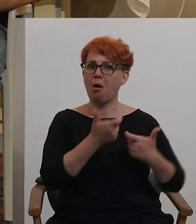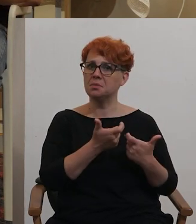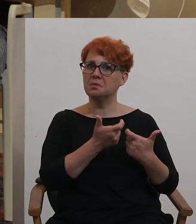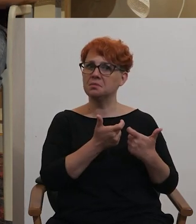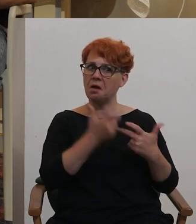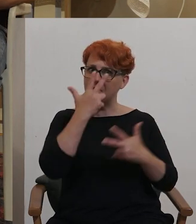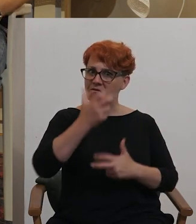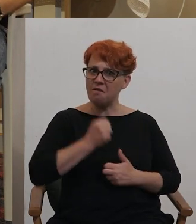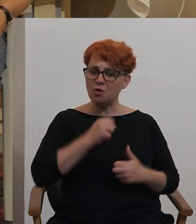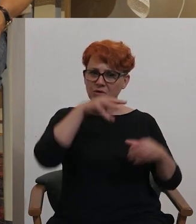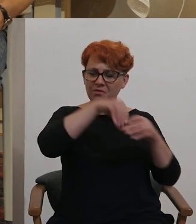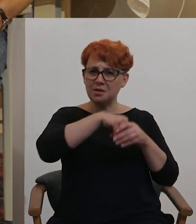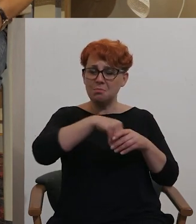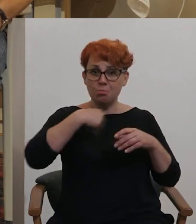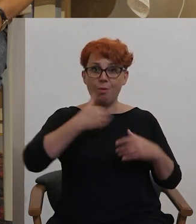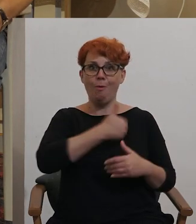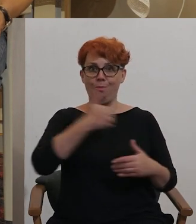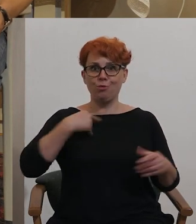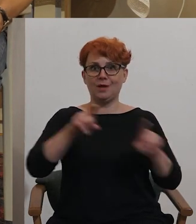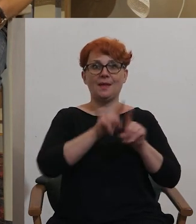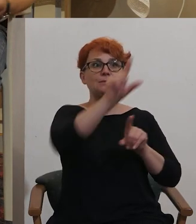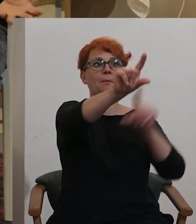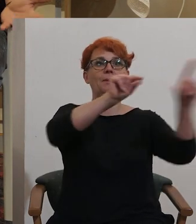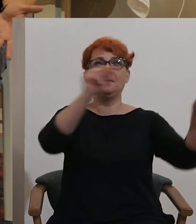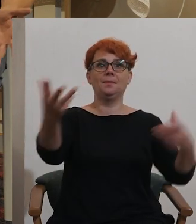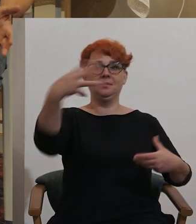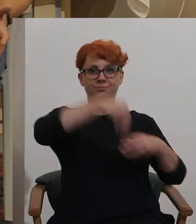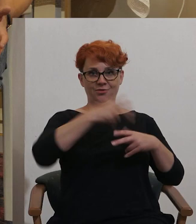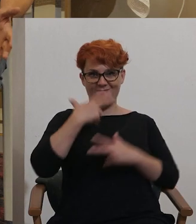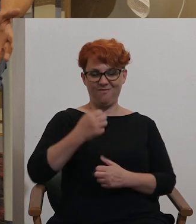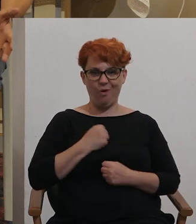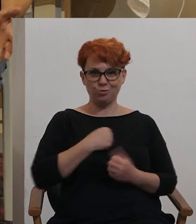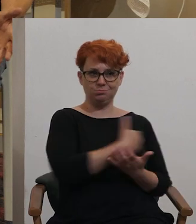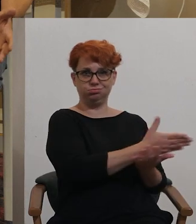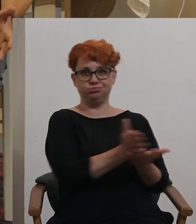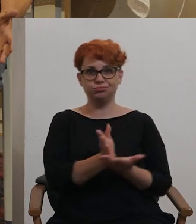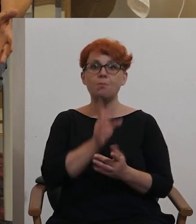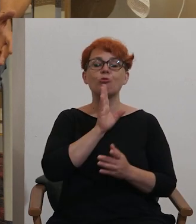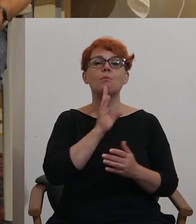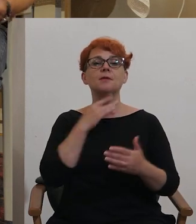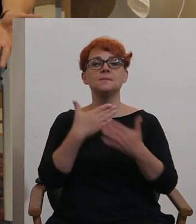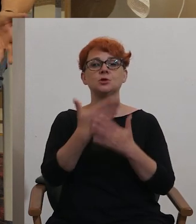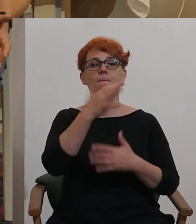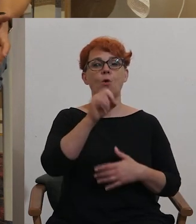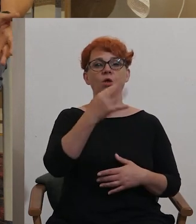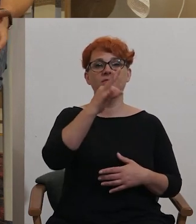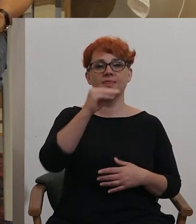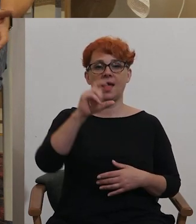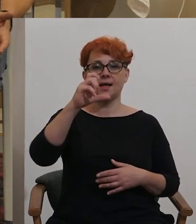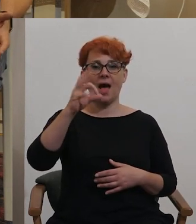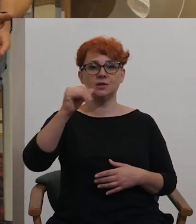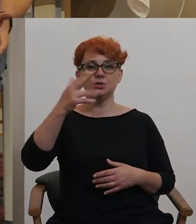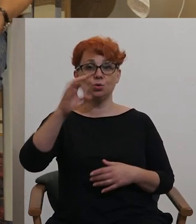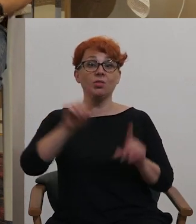wojsko, bo to był przekrój Rzeczpospolitej po prostu. Podobnie jak pod Monte Cassino. Pod Monte Cassino właśnie, a drugi